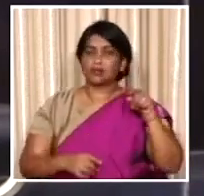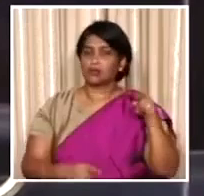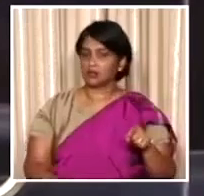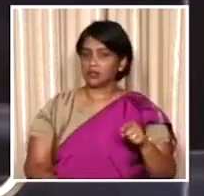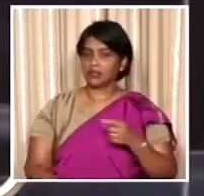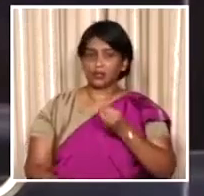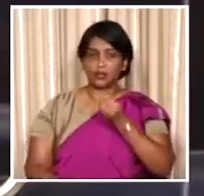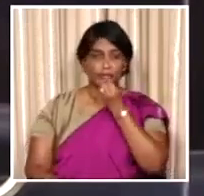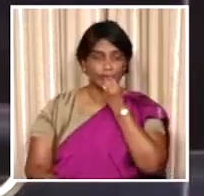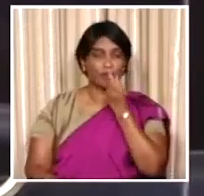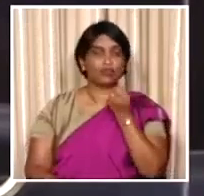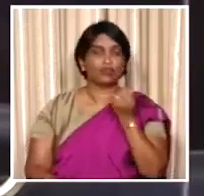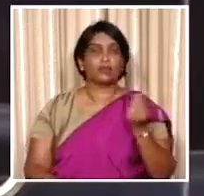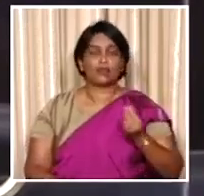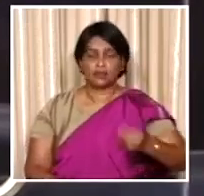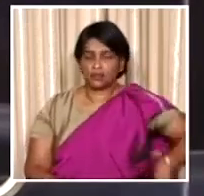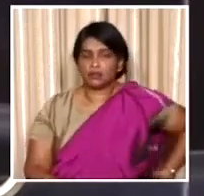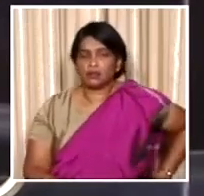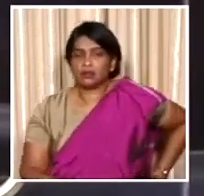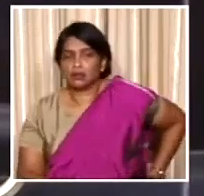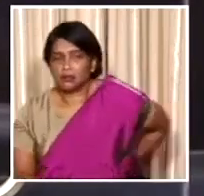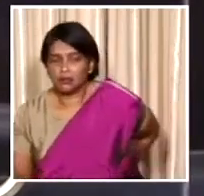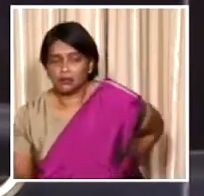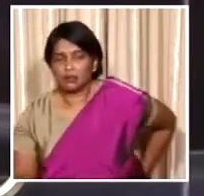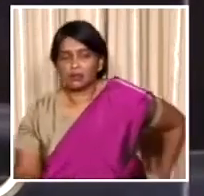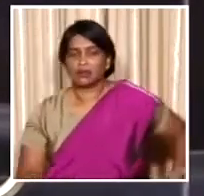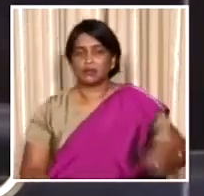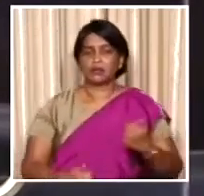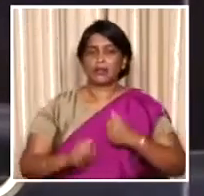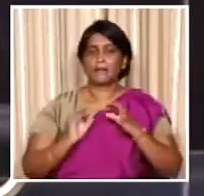මේ කෑමට මුදල් මැදිකම නිසා ඉතින් ඒ නිසා ඒකට අවශ්‍ය